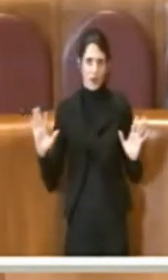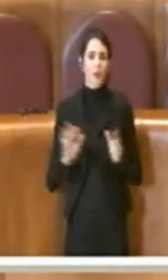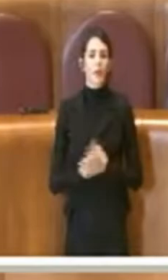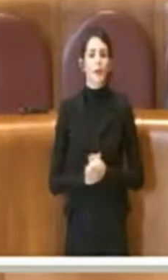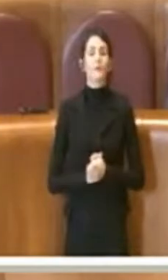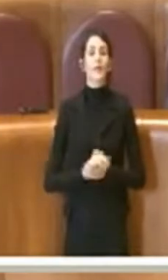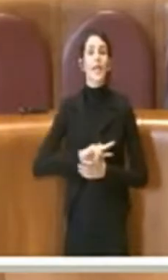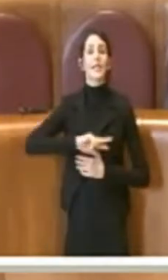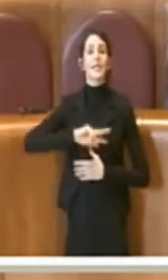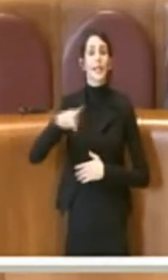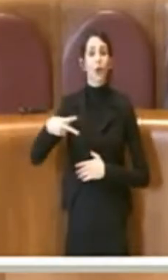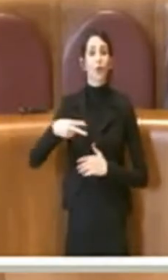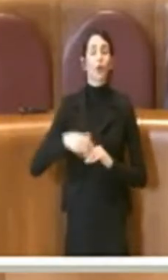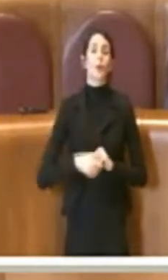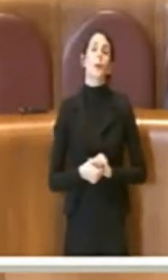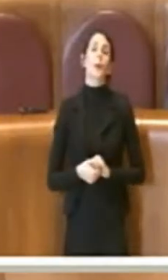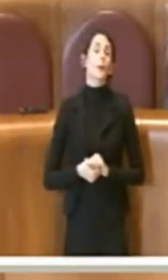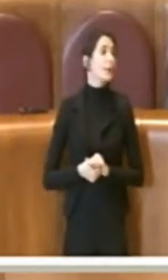seconda battuta,